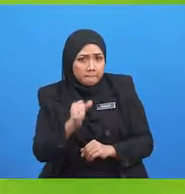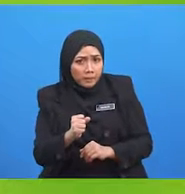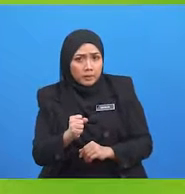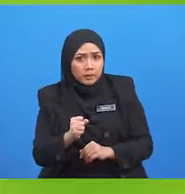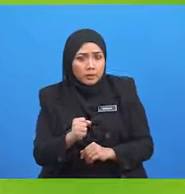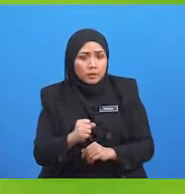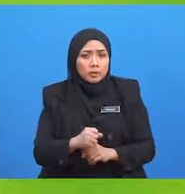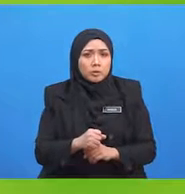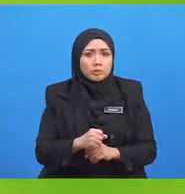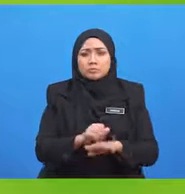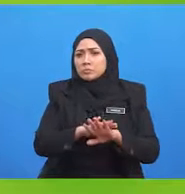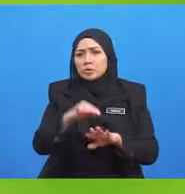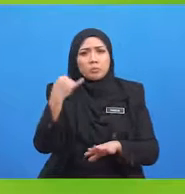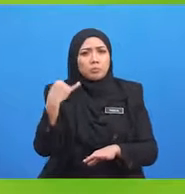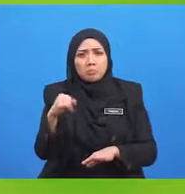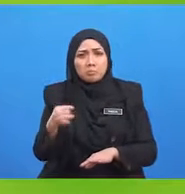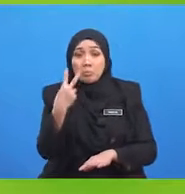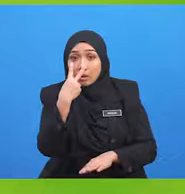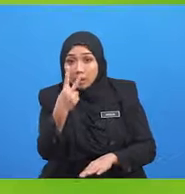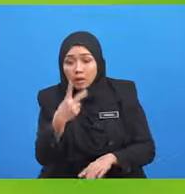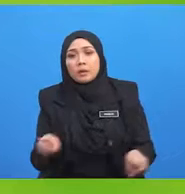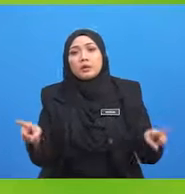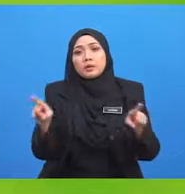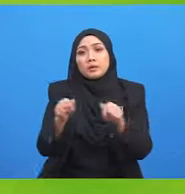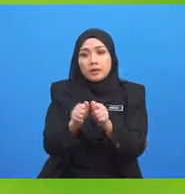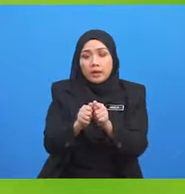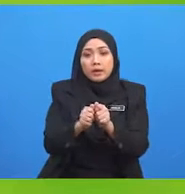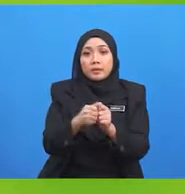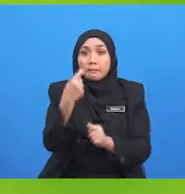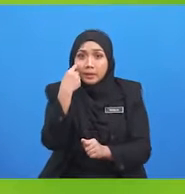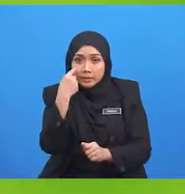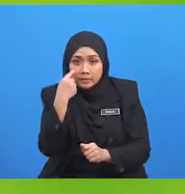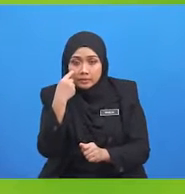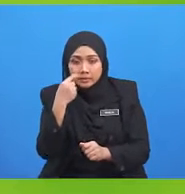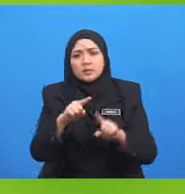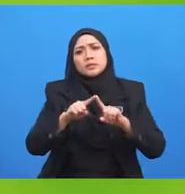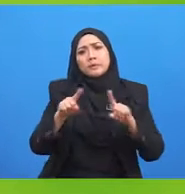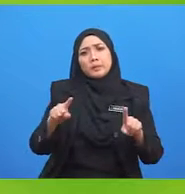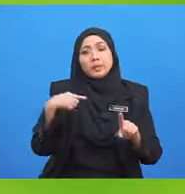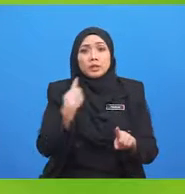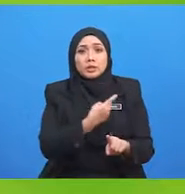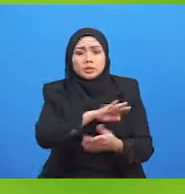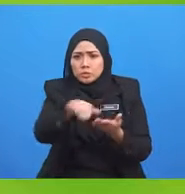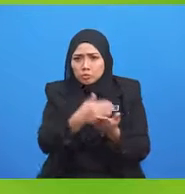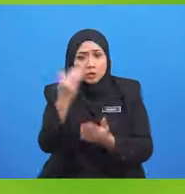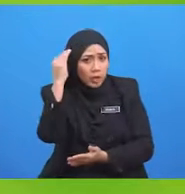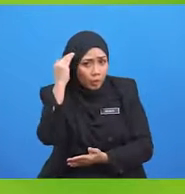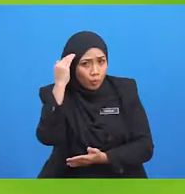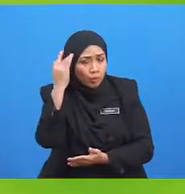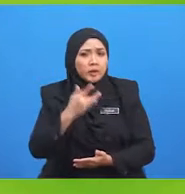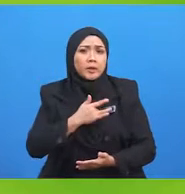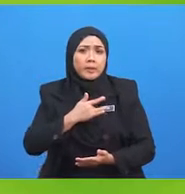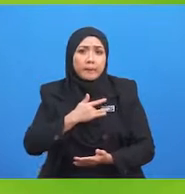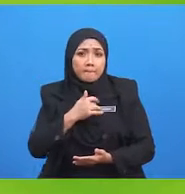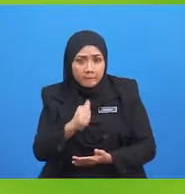dapat dilihat dengan mata kasar kita sendiri. Tetapi kita semua mengetahui bahawa iman itu letaknya